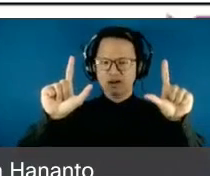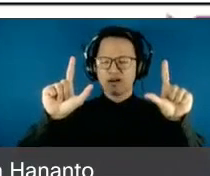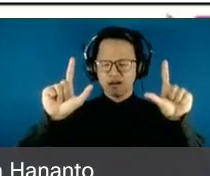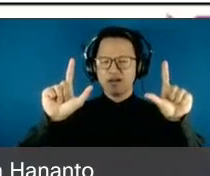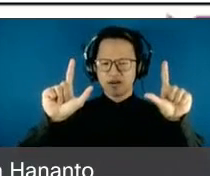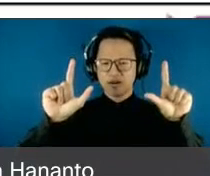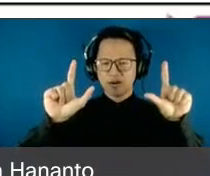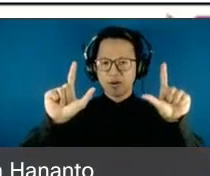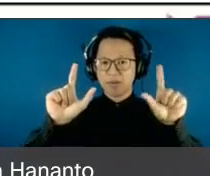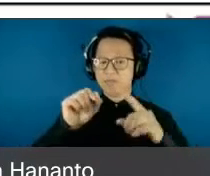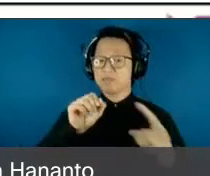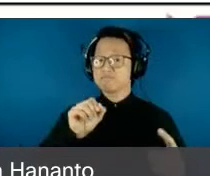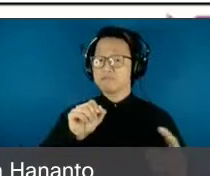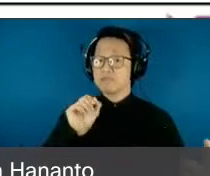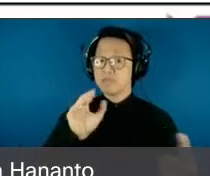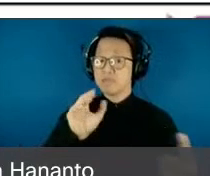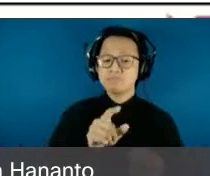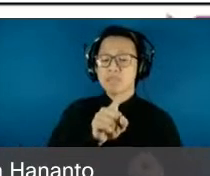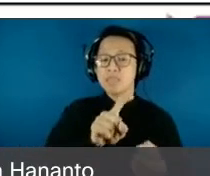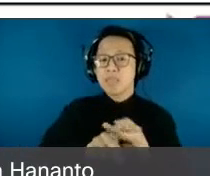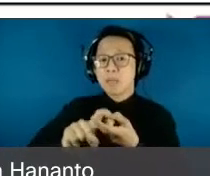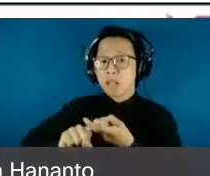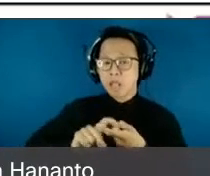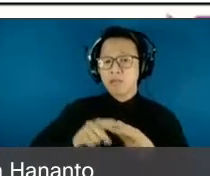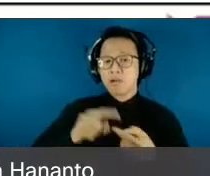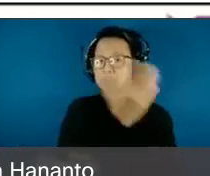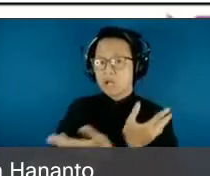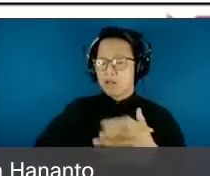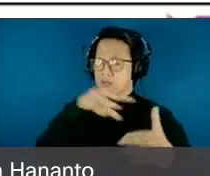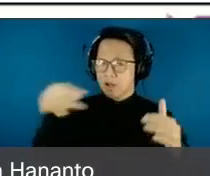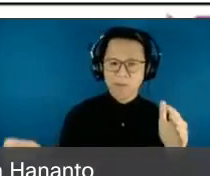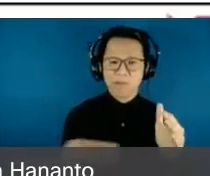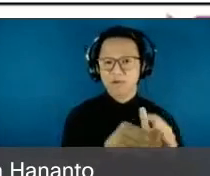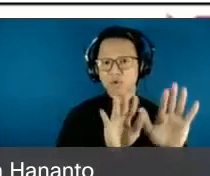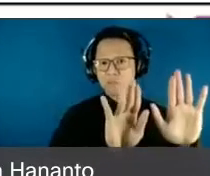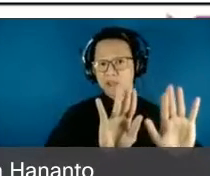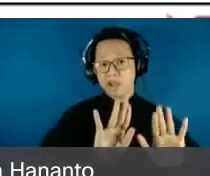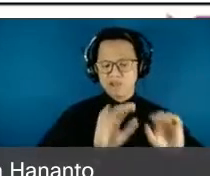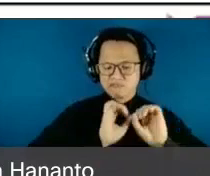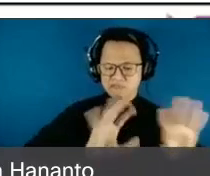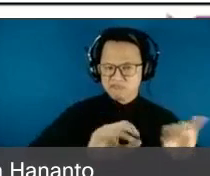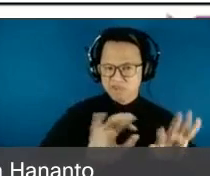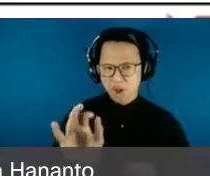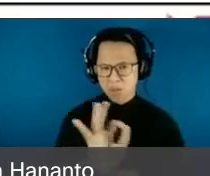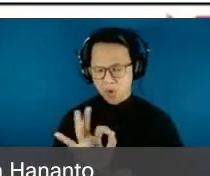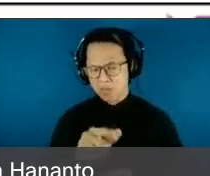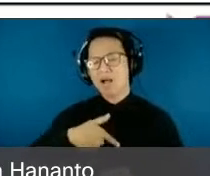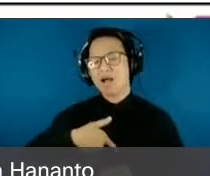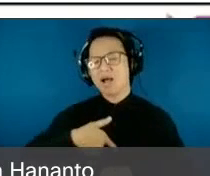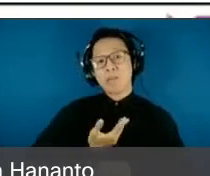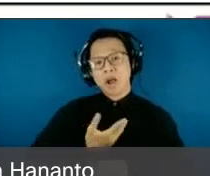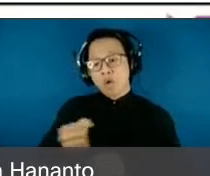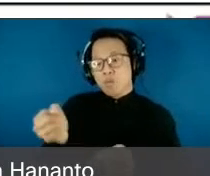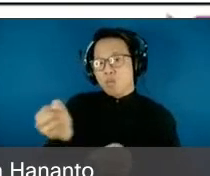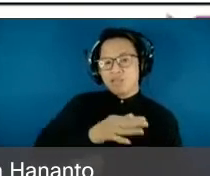yang dihadapi oleh teman-teman disabilitas ini belum menjadi isu mainstream di media kita. Maka dari itu berita ini diusahakan untuk semakin diangkat tentang